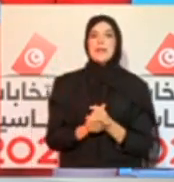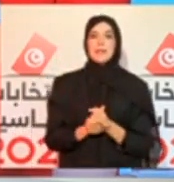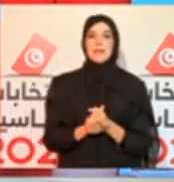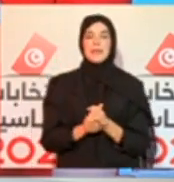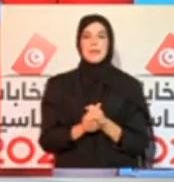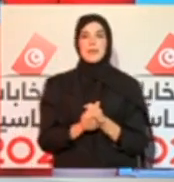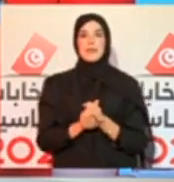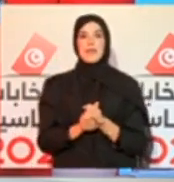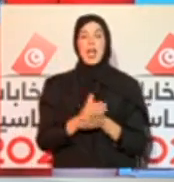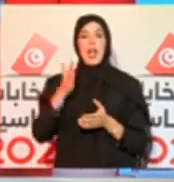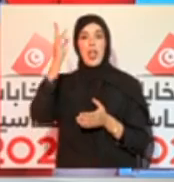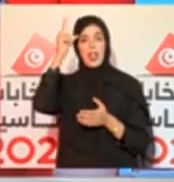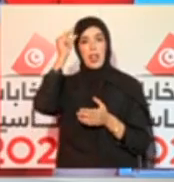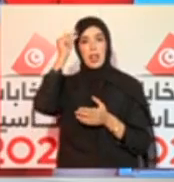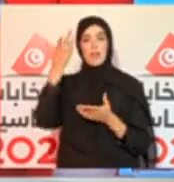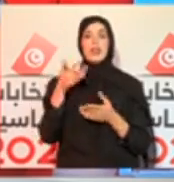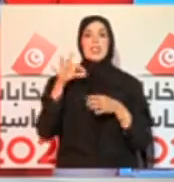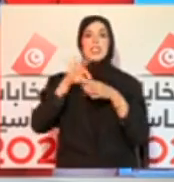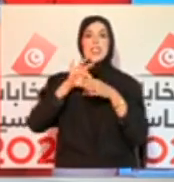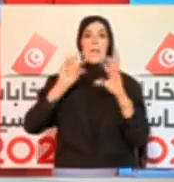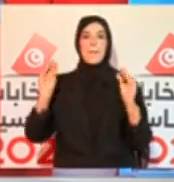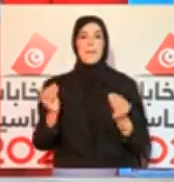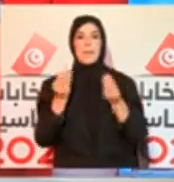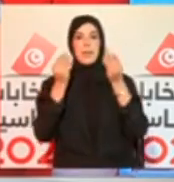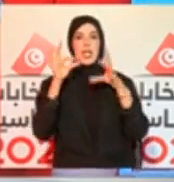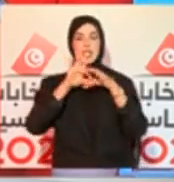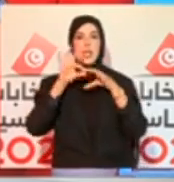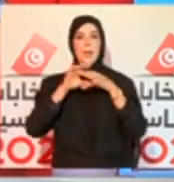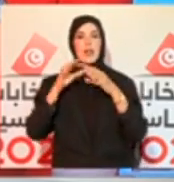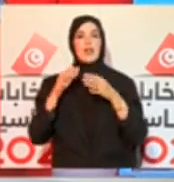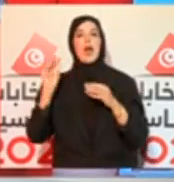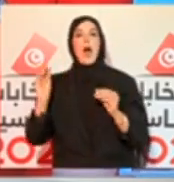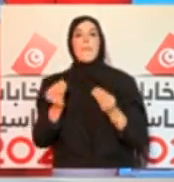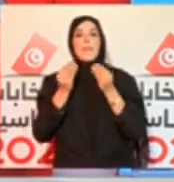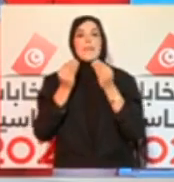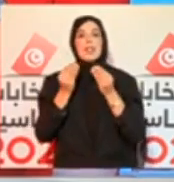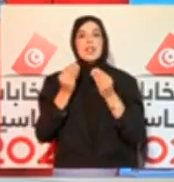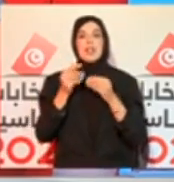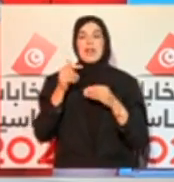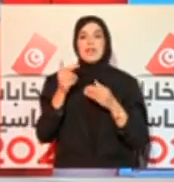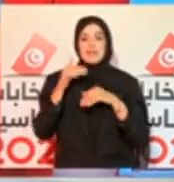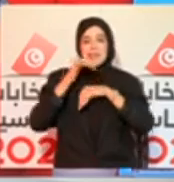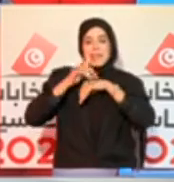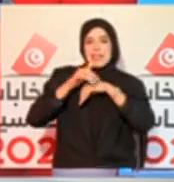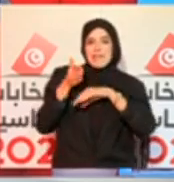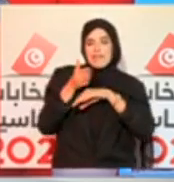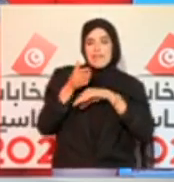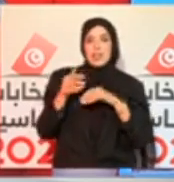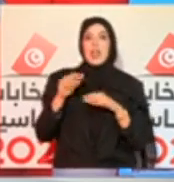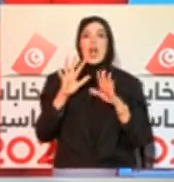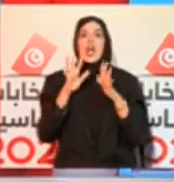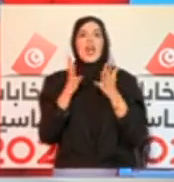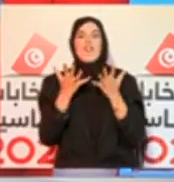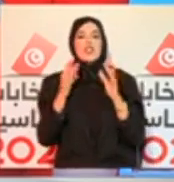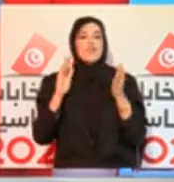ا نعرفوا انه عمليه انطلاق عمليه الانتخاب صارت منذ قليل في الامريكيتين كيفاش